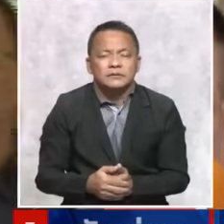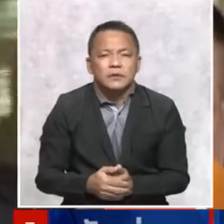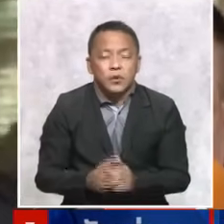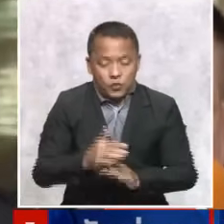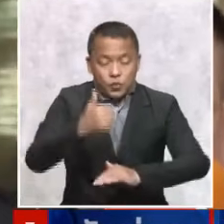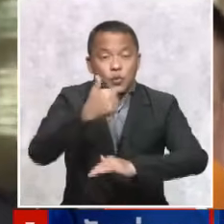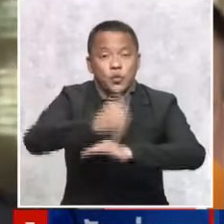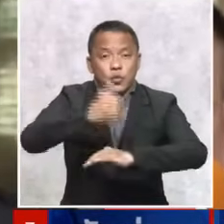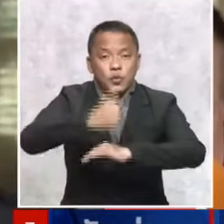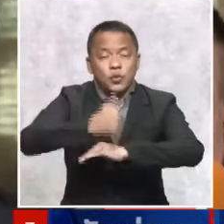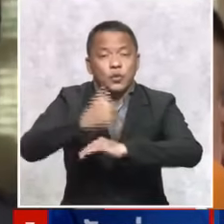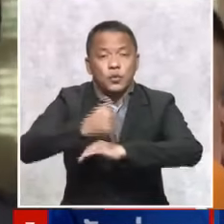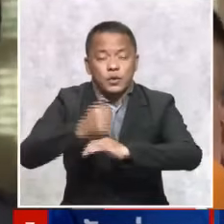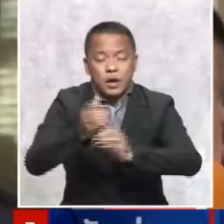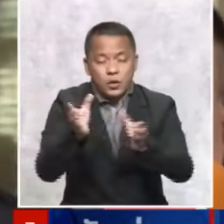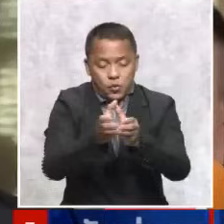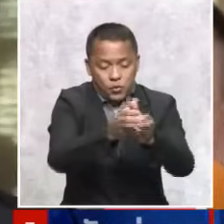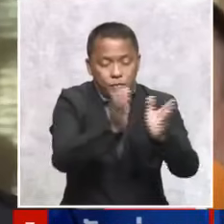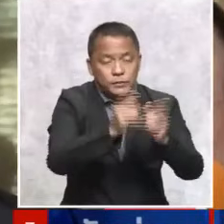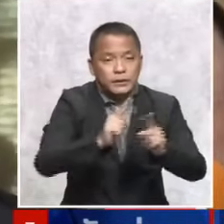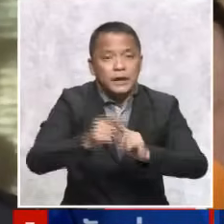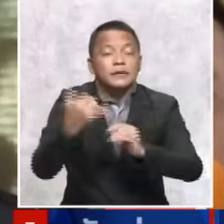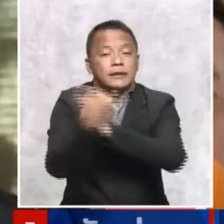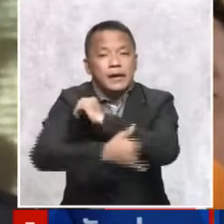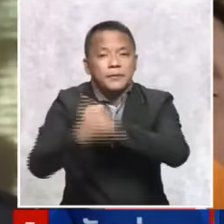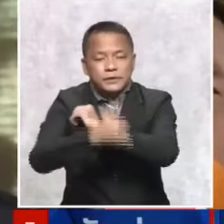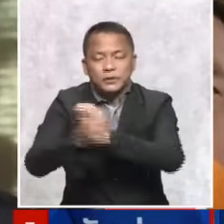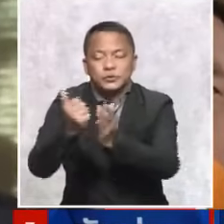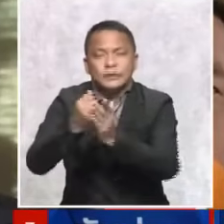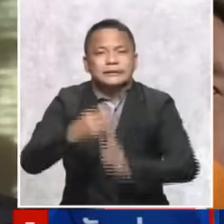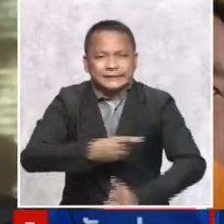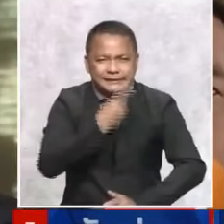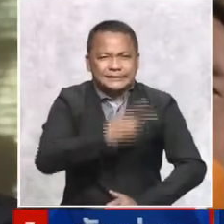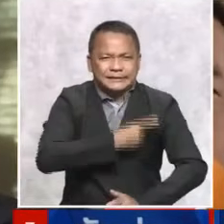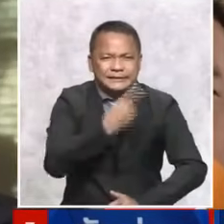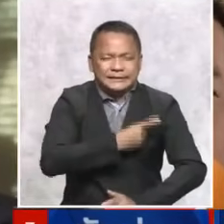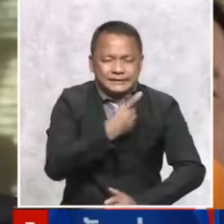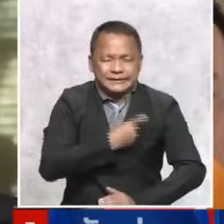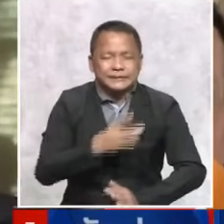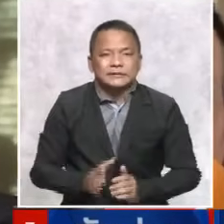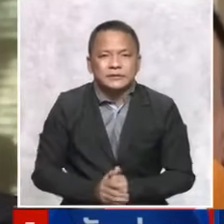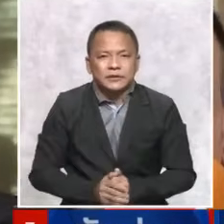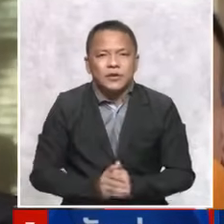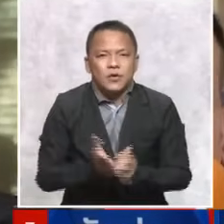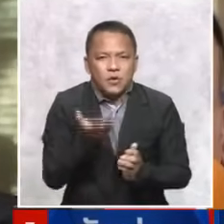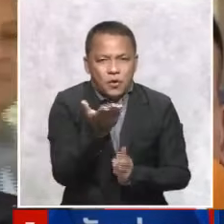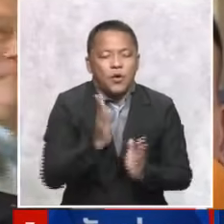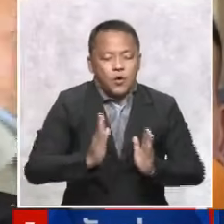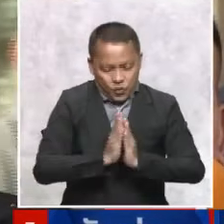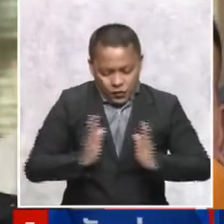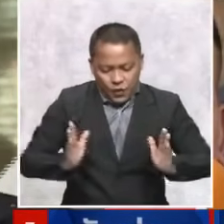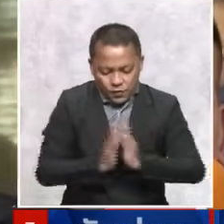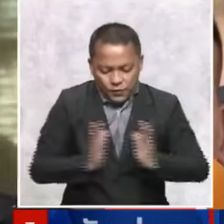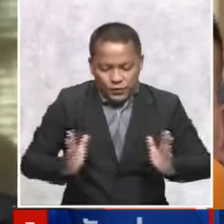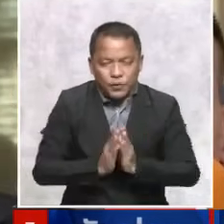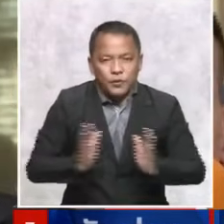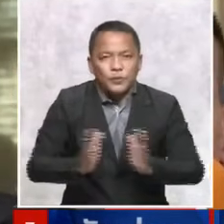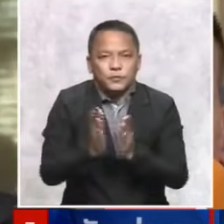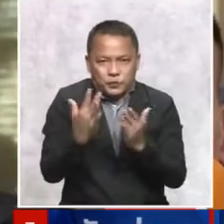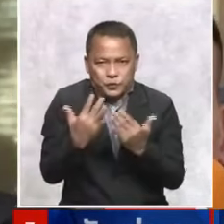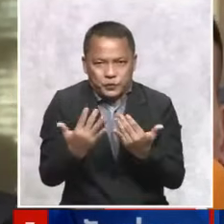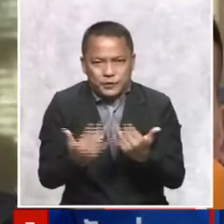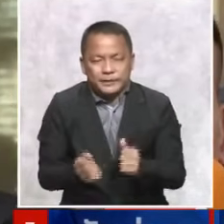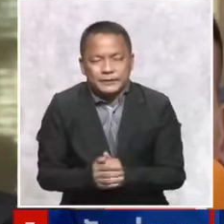ผู้นำหลายๆองค์กรต่างๆประเทศก็มาแสดงความยินดีผมก็ขออนุญาตกราบขอบคุณไปด้วยในที่นี้ว่